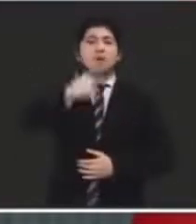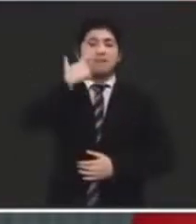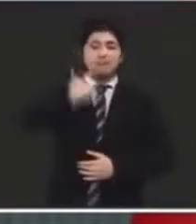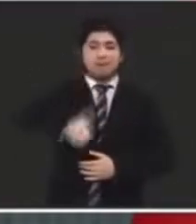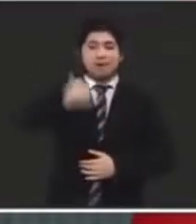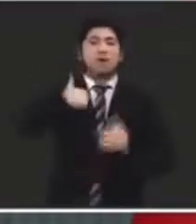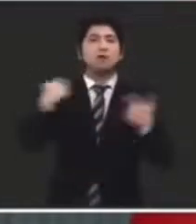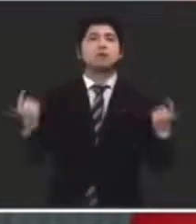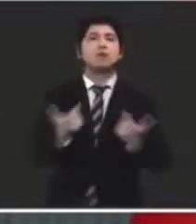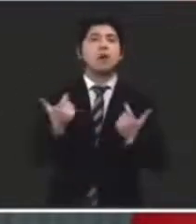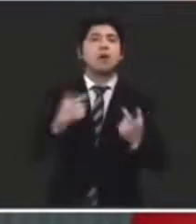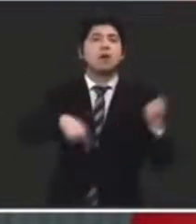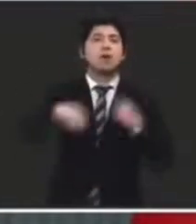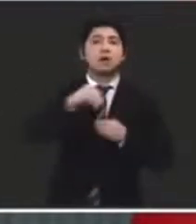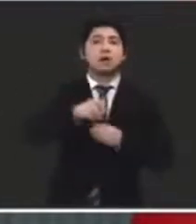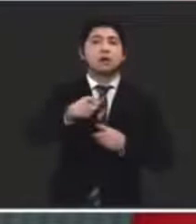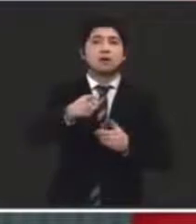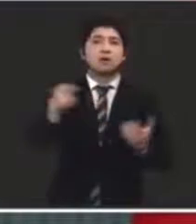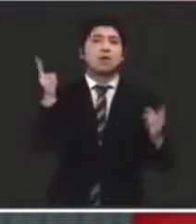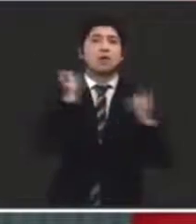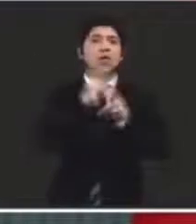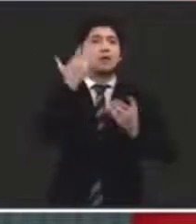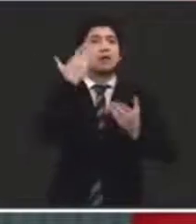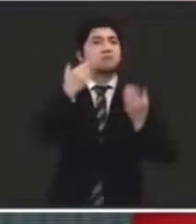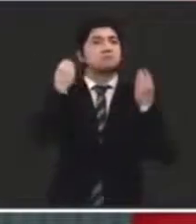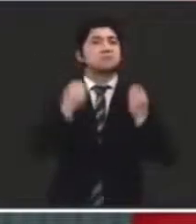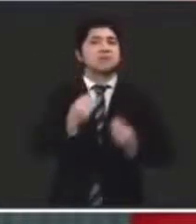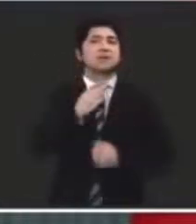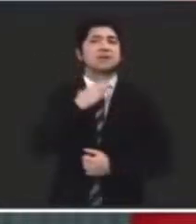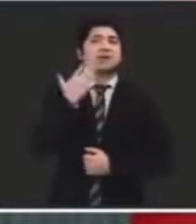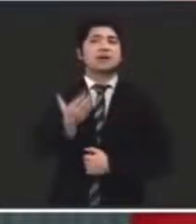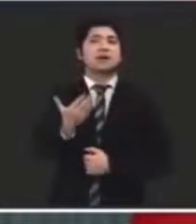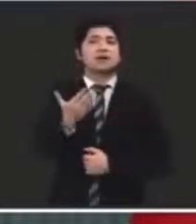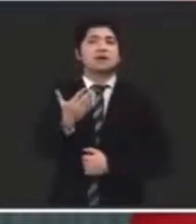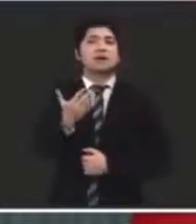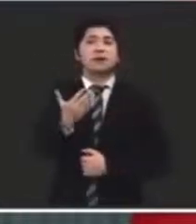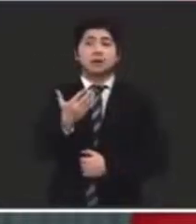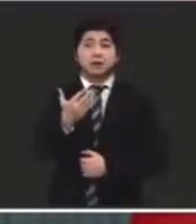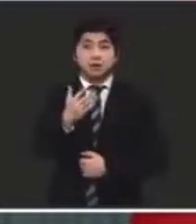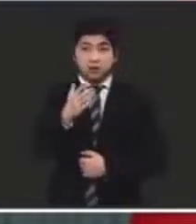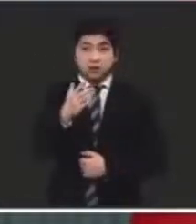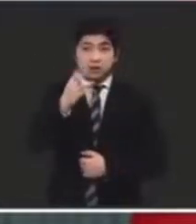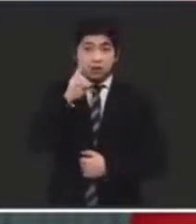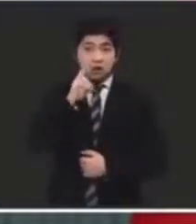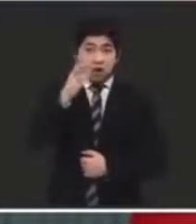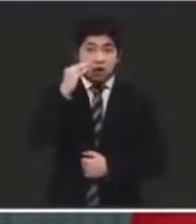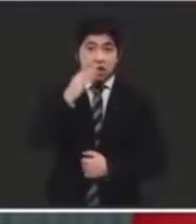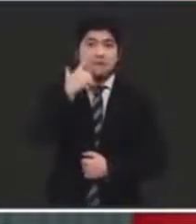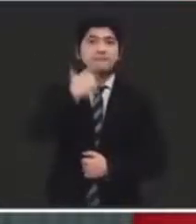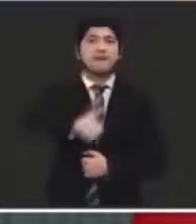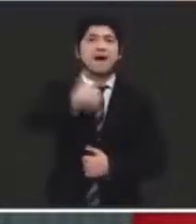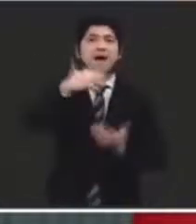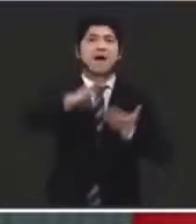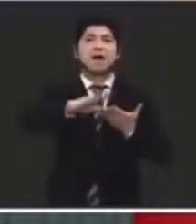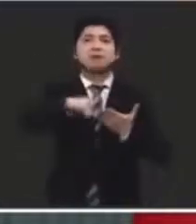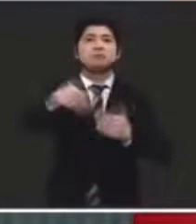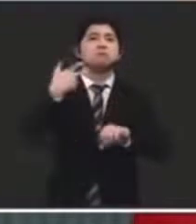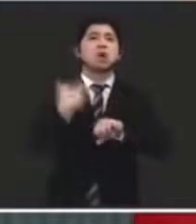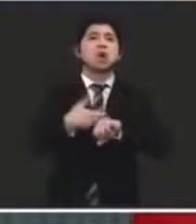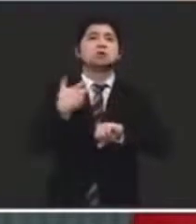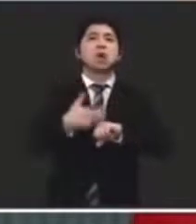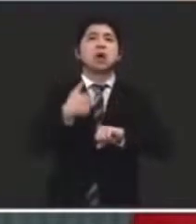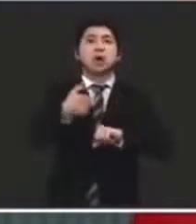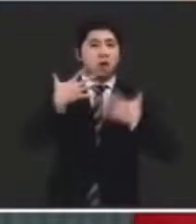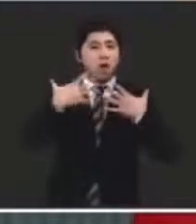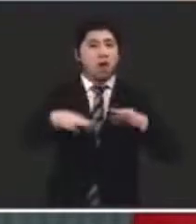toplantımız bayağı neşeliydi canlıydı bakan arkadaşlarım Maşallah veya